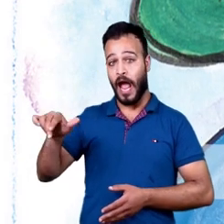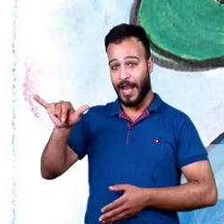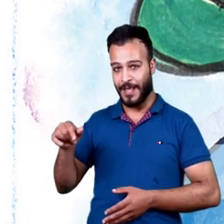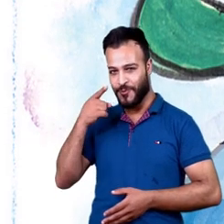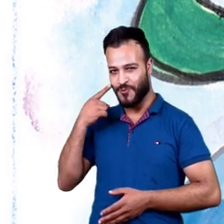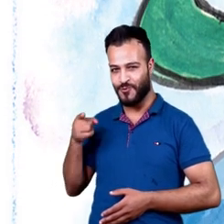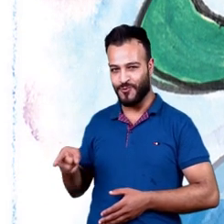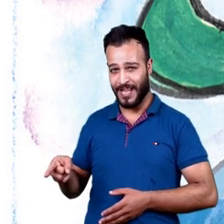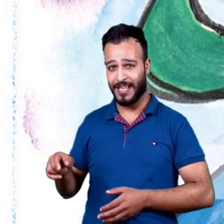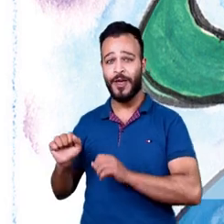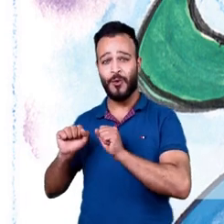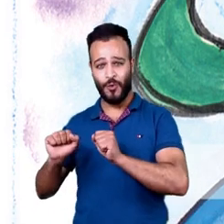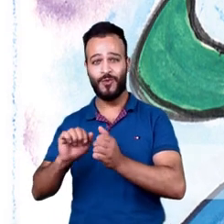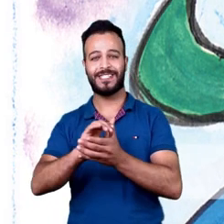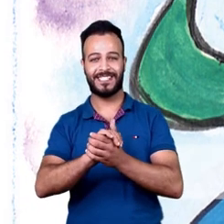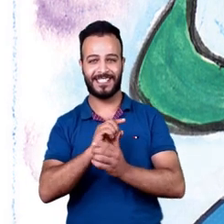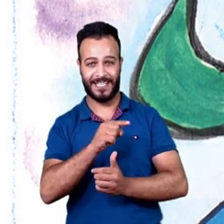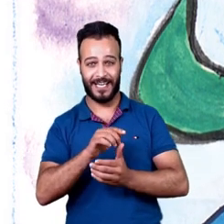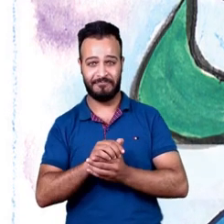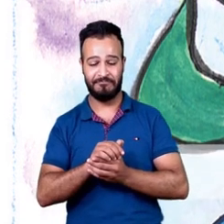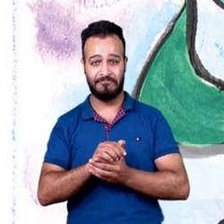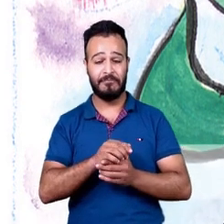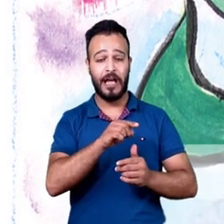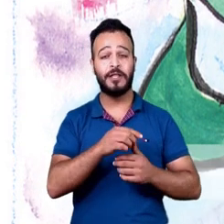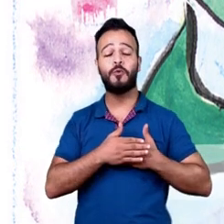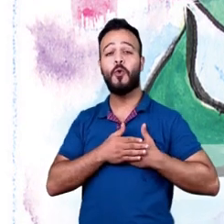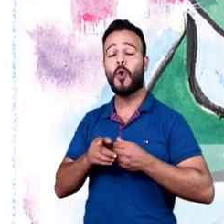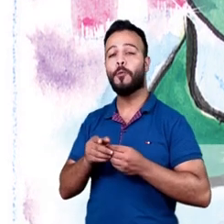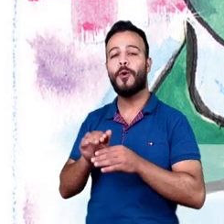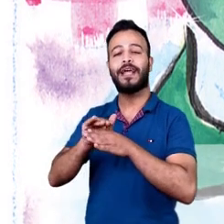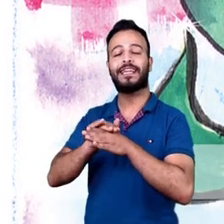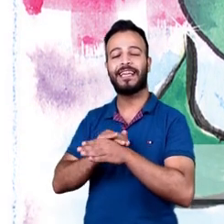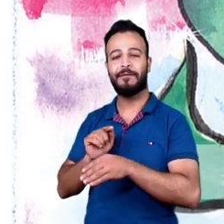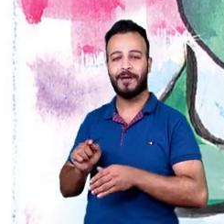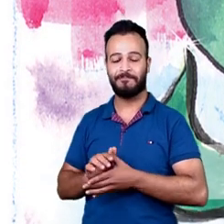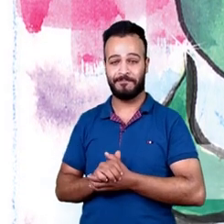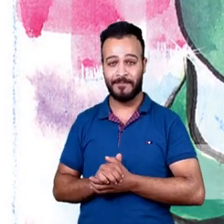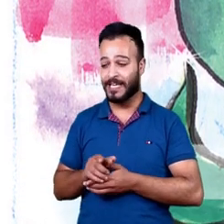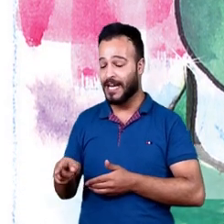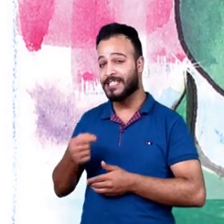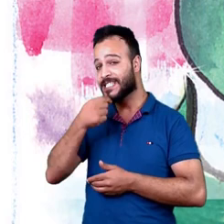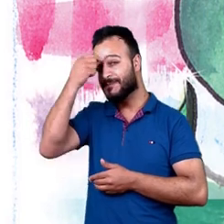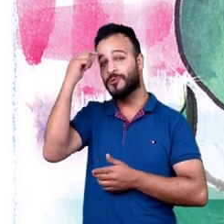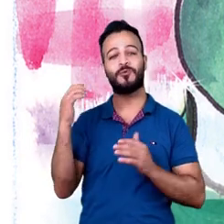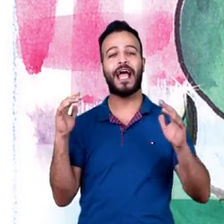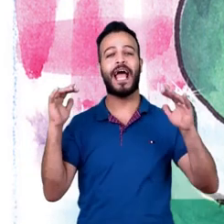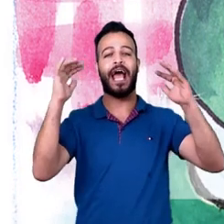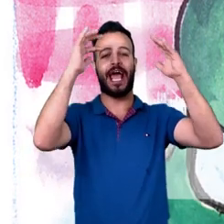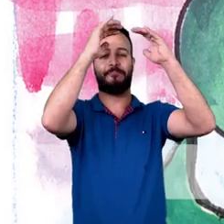علي له صديقة محبة رقيقة، إنها